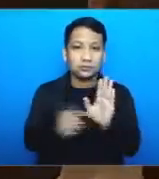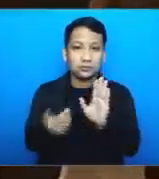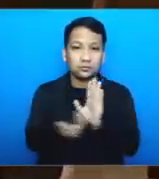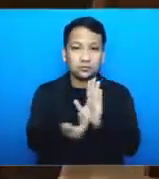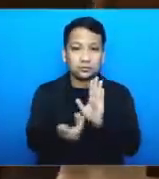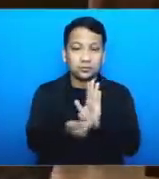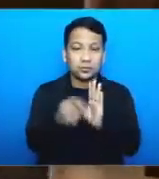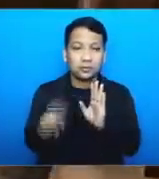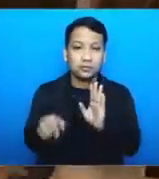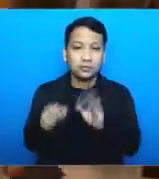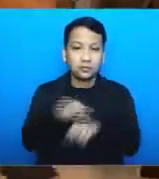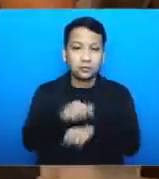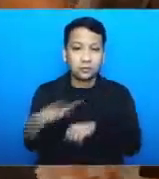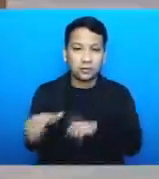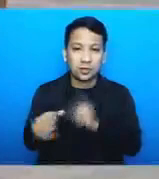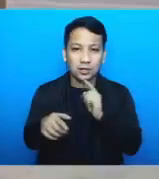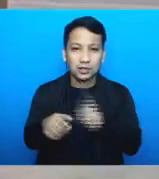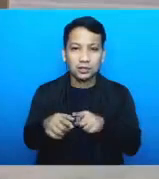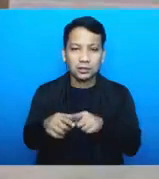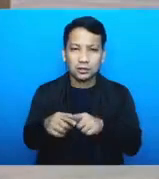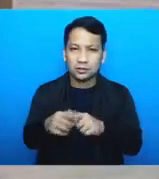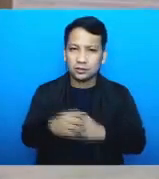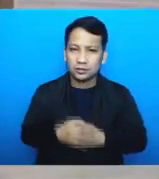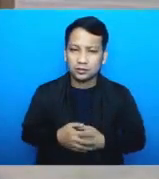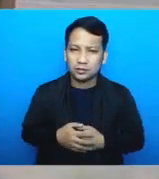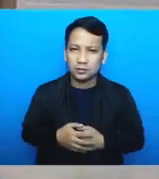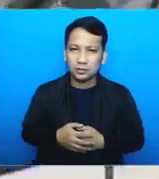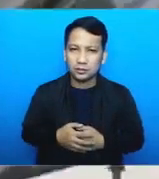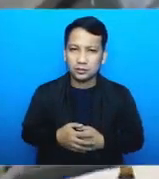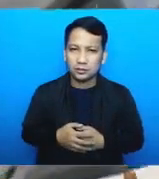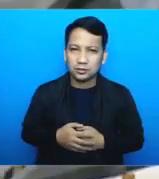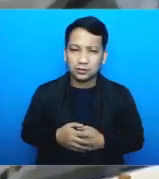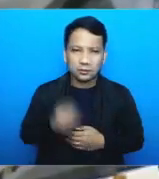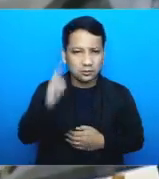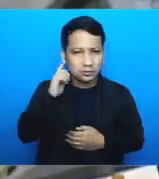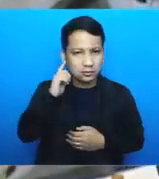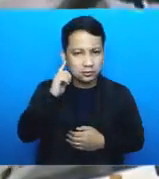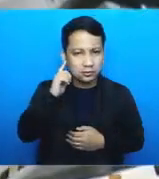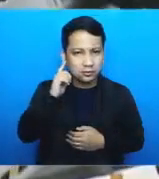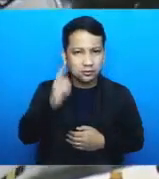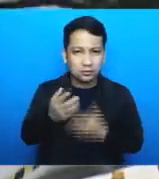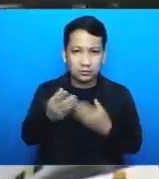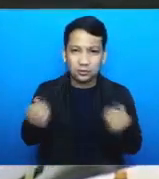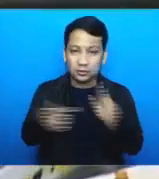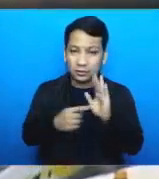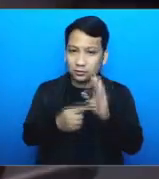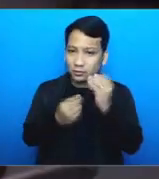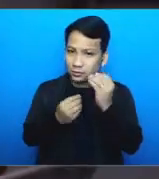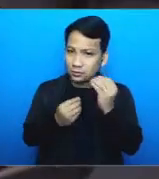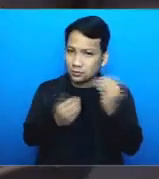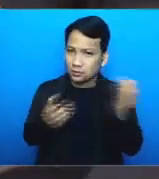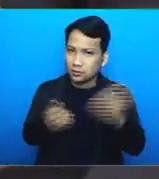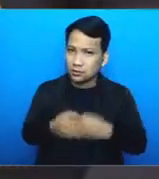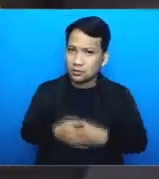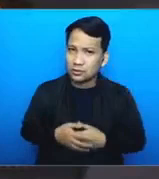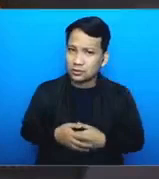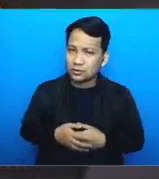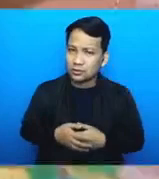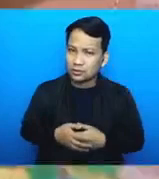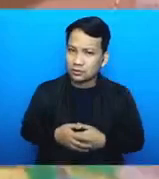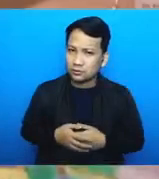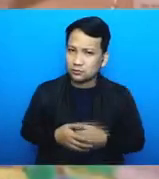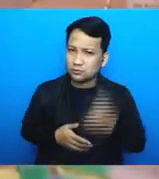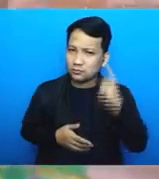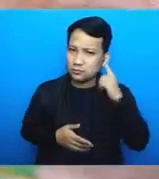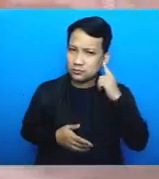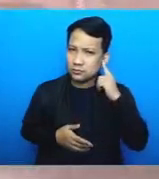on Entrepreneurship Joey Concepcion. Ngayong tuloy-tuloy na ang pagdating ng COVID-19 vaccine sa bansa at maging ang vaccine